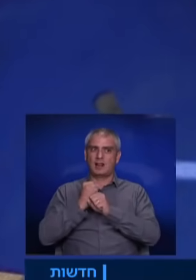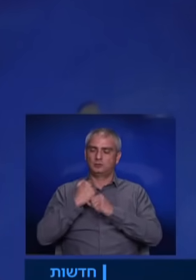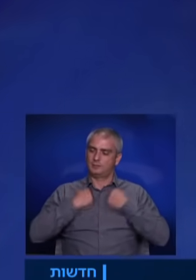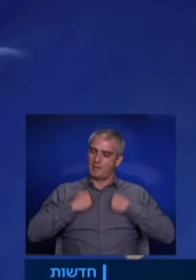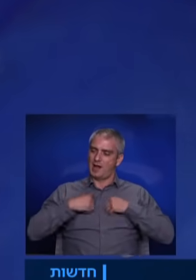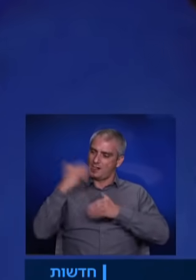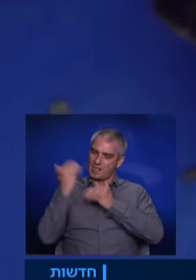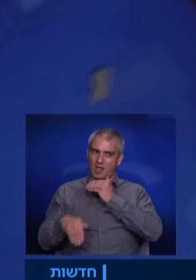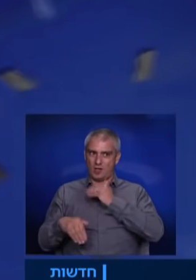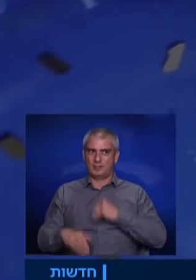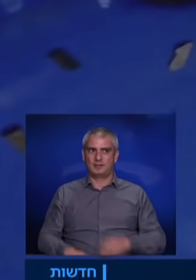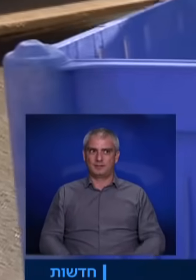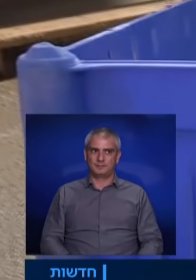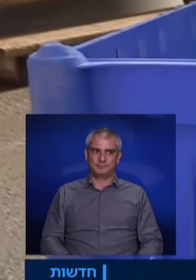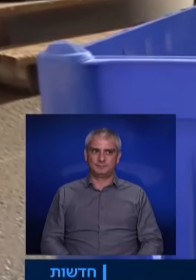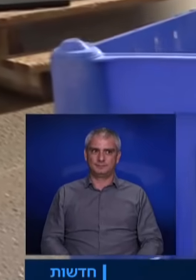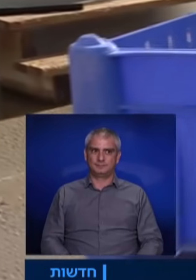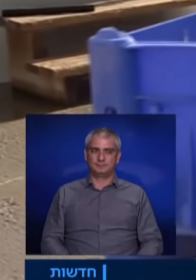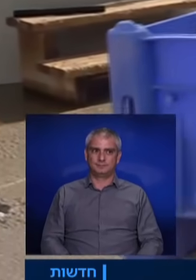אחרונה.